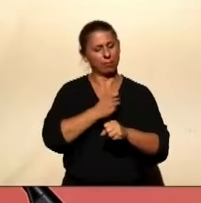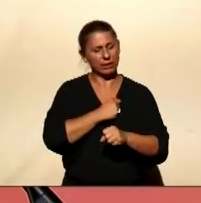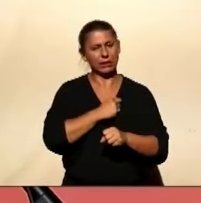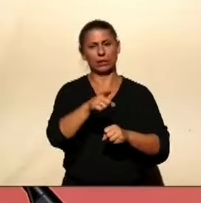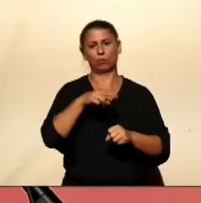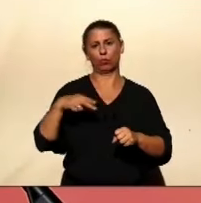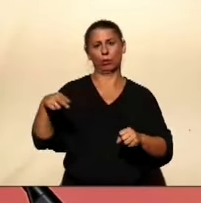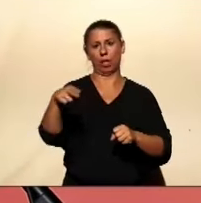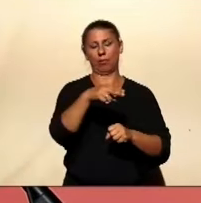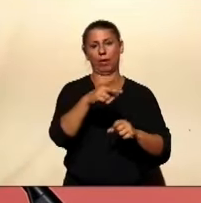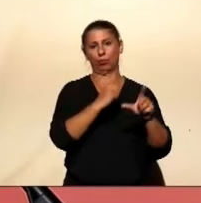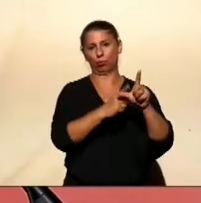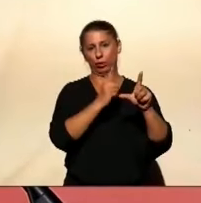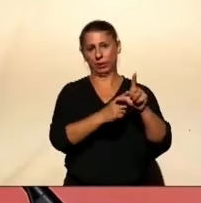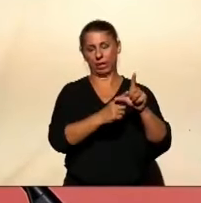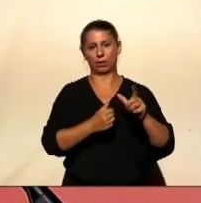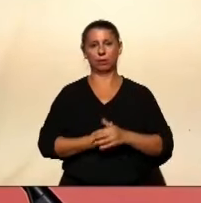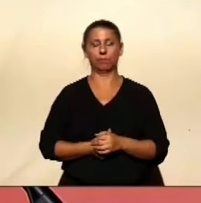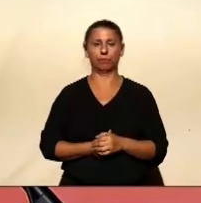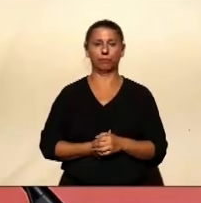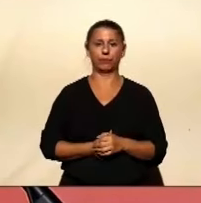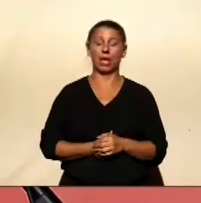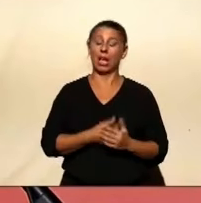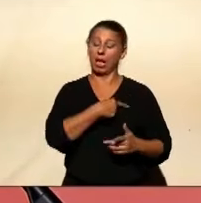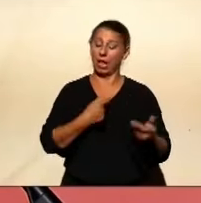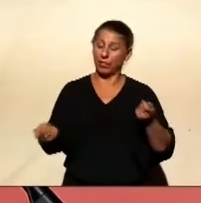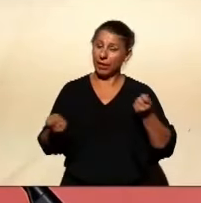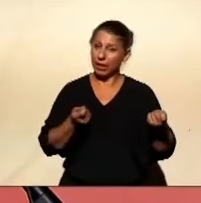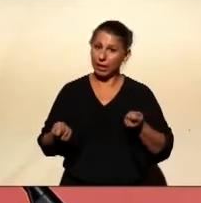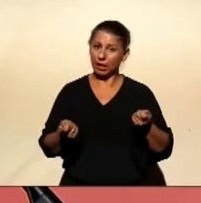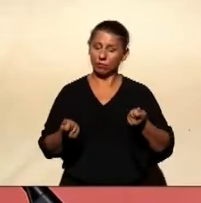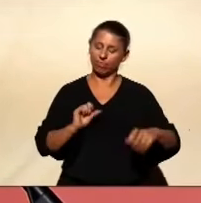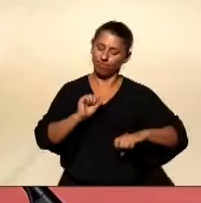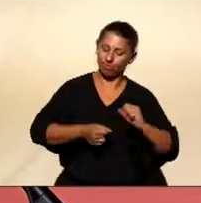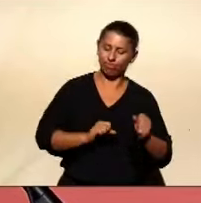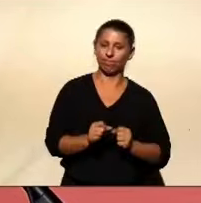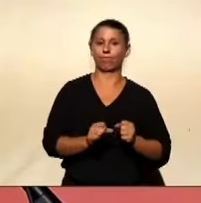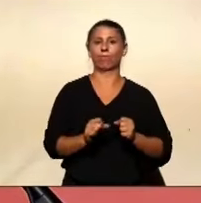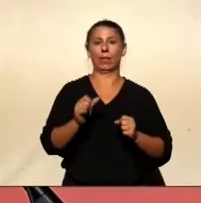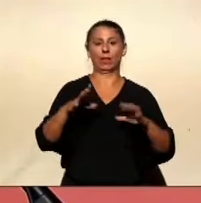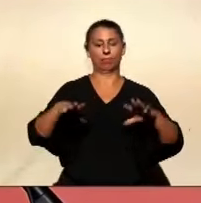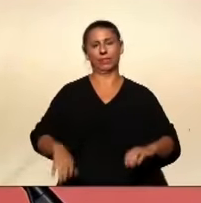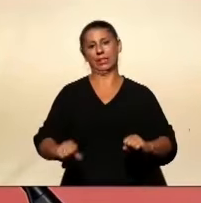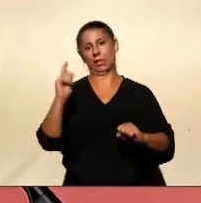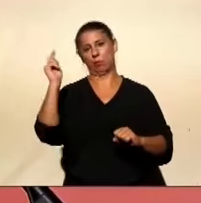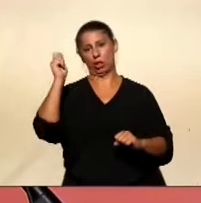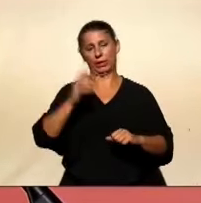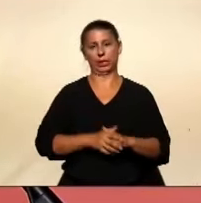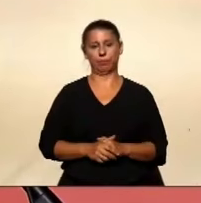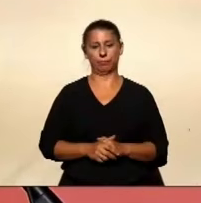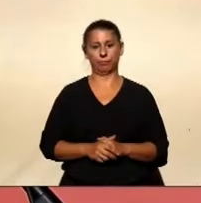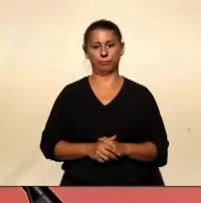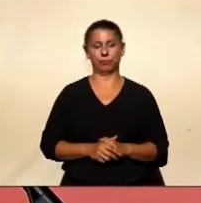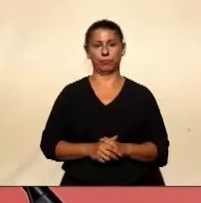τους συναδέλφους, τους κομμουνιστές, στις διοικήσεις για να αντιπαλέψουν την κυρίαρχη πολιτική.